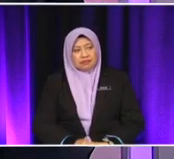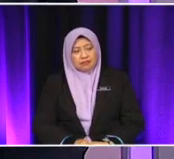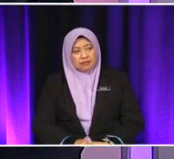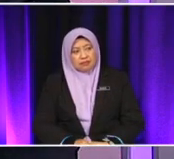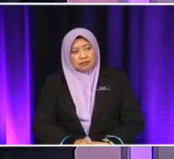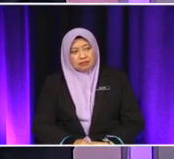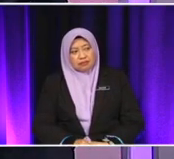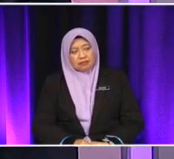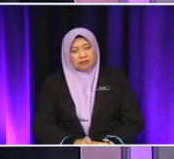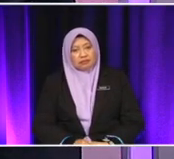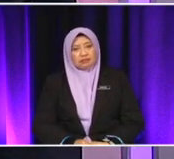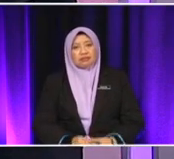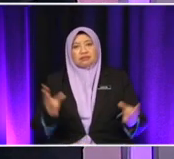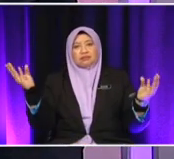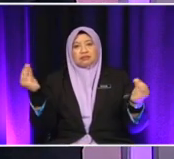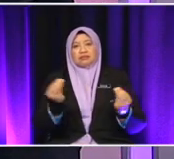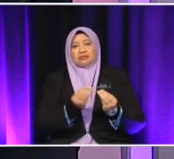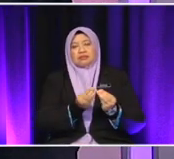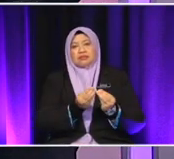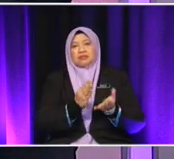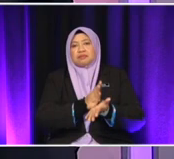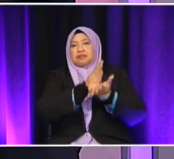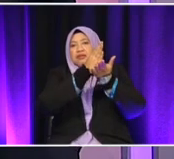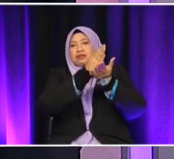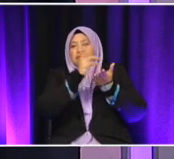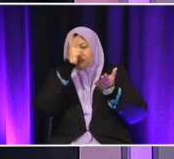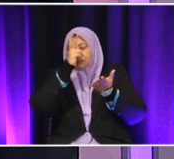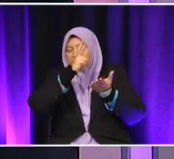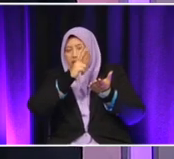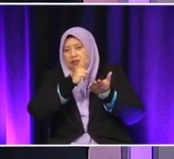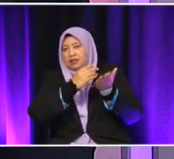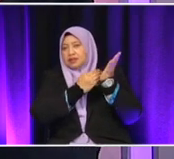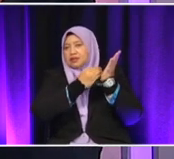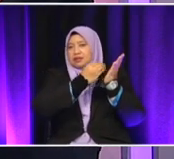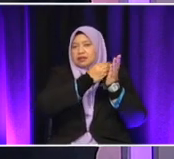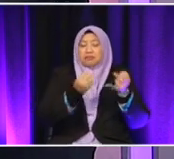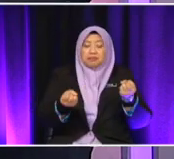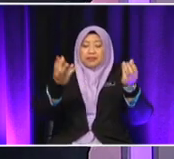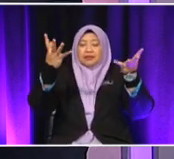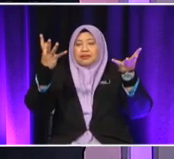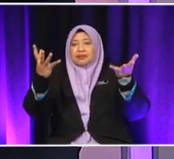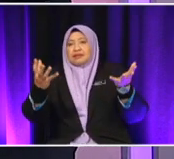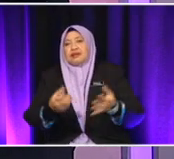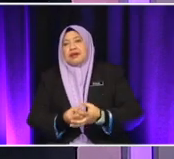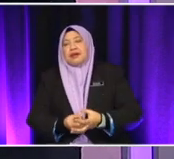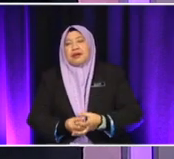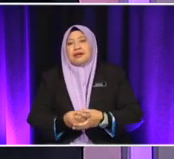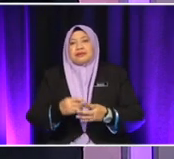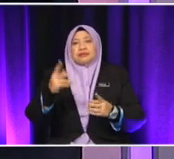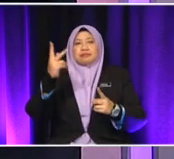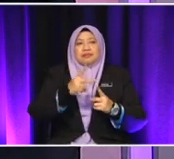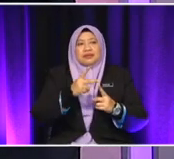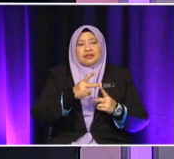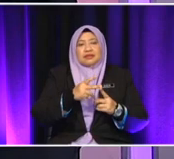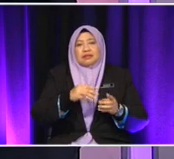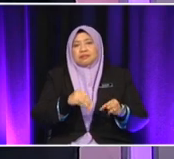jumlah subsidi diper tingkatkan mana kerajaan purba banyak sekali lagi pemberian subsidi kepada petani mungkin kepada nelayan